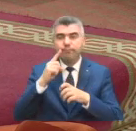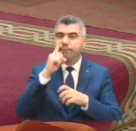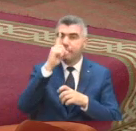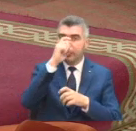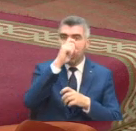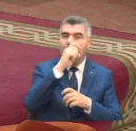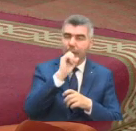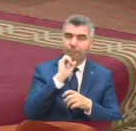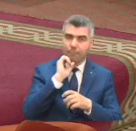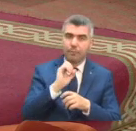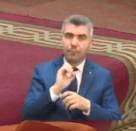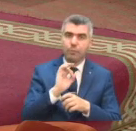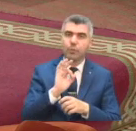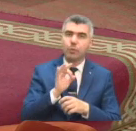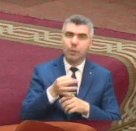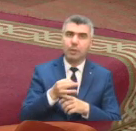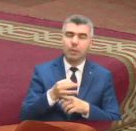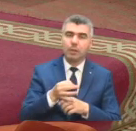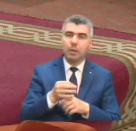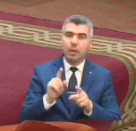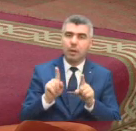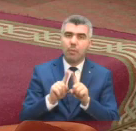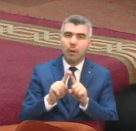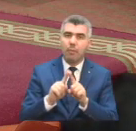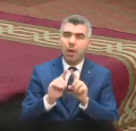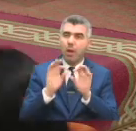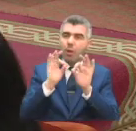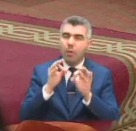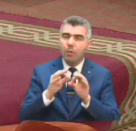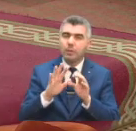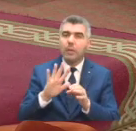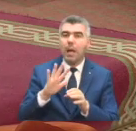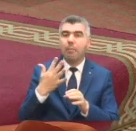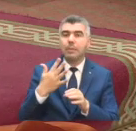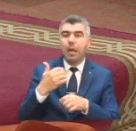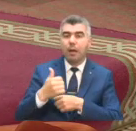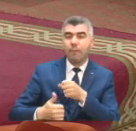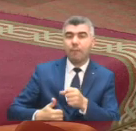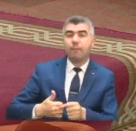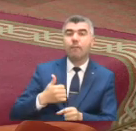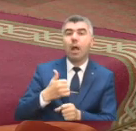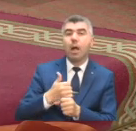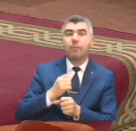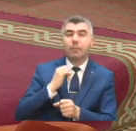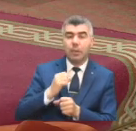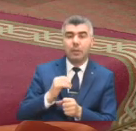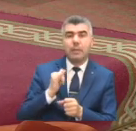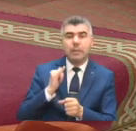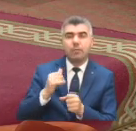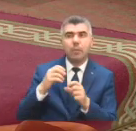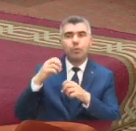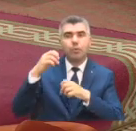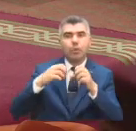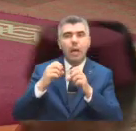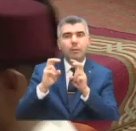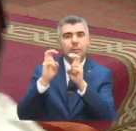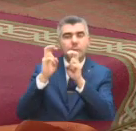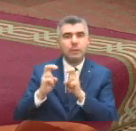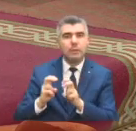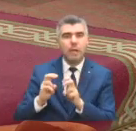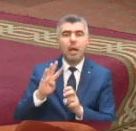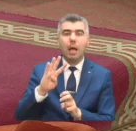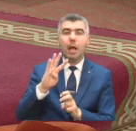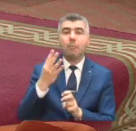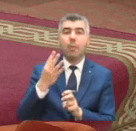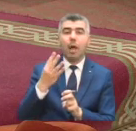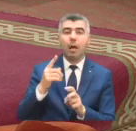واحد السياق ديال تسلسل مناخي ديال 5 سنوات واللي كتميز بتعاقب سنوات الجفاف. فعندنا تقريبا 4 سنوات